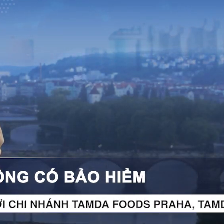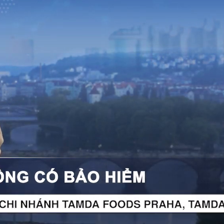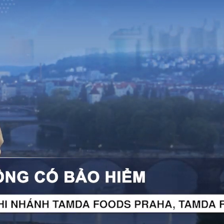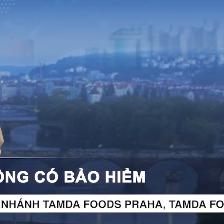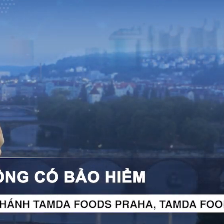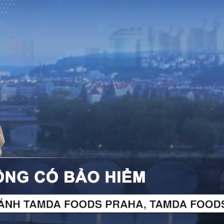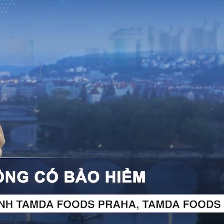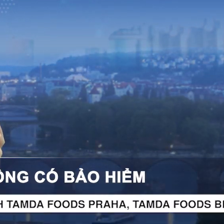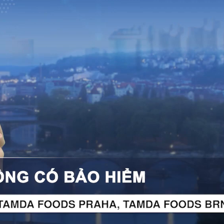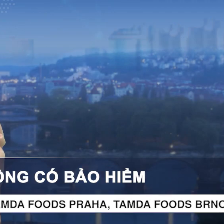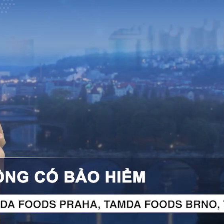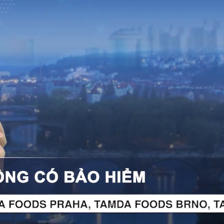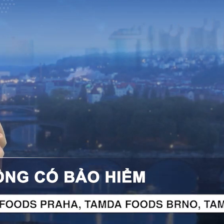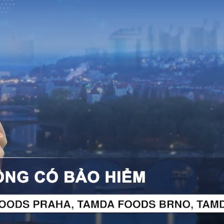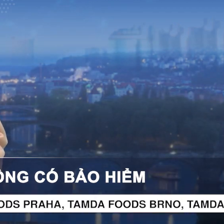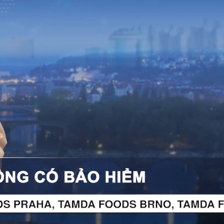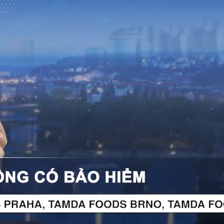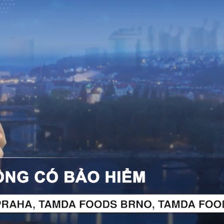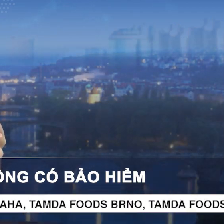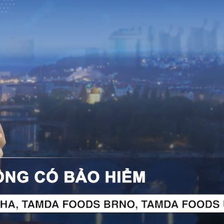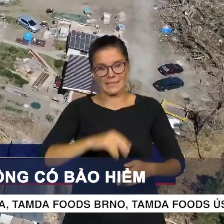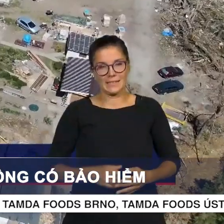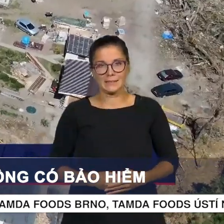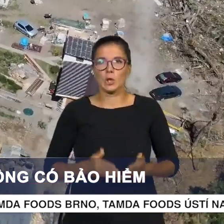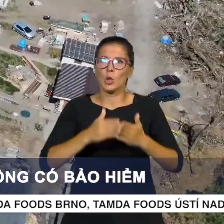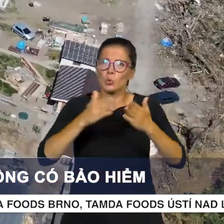một nửa số nhà xây dựng ở Cộng hòa Séc không có bảo hiểm.